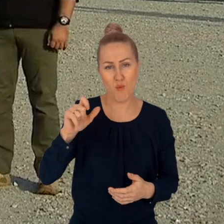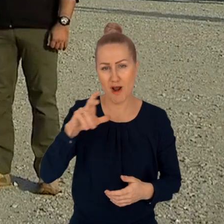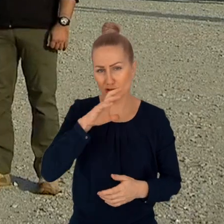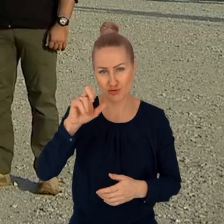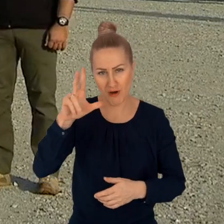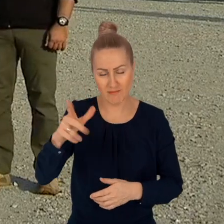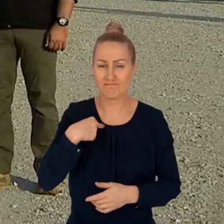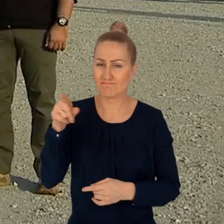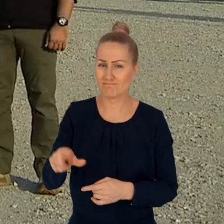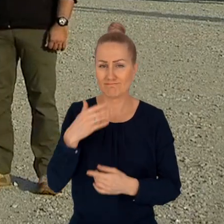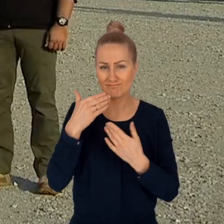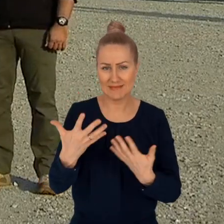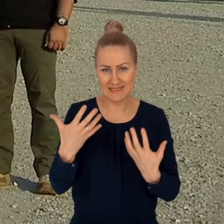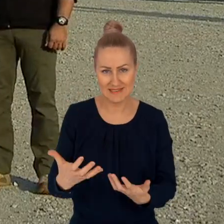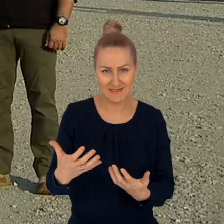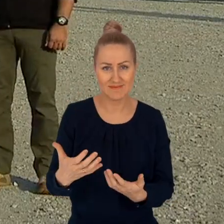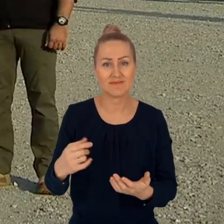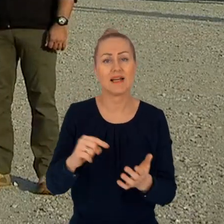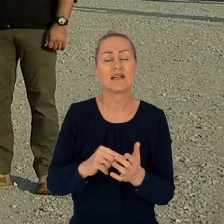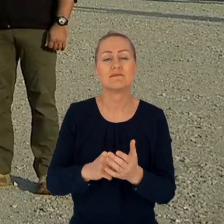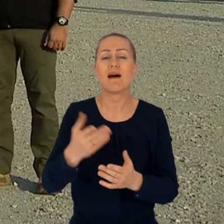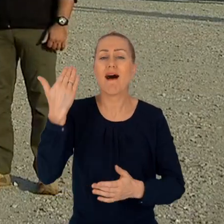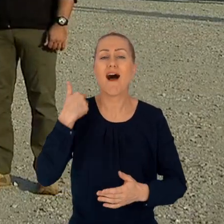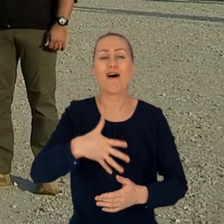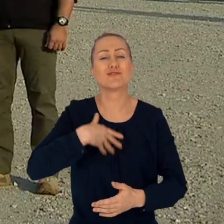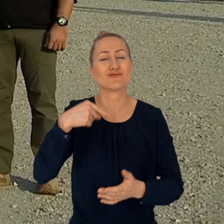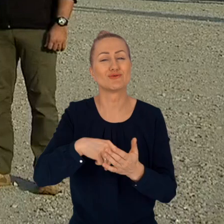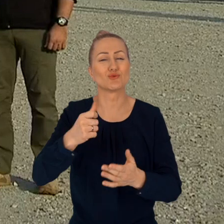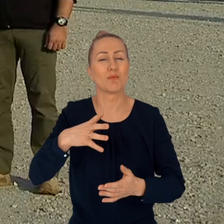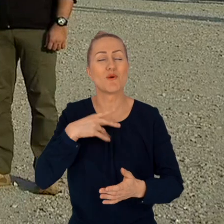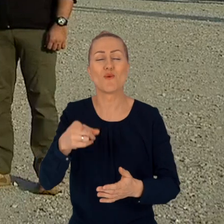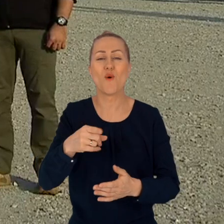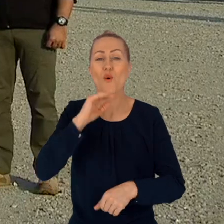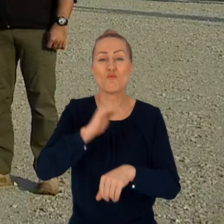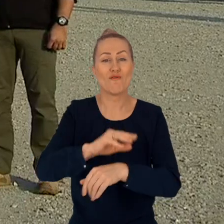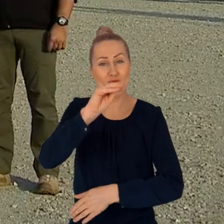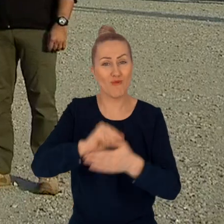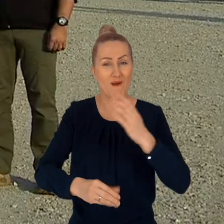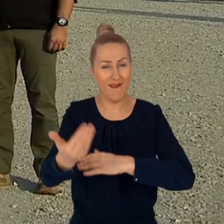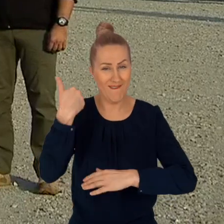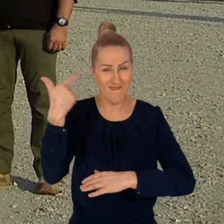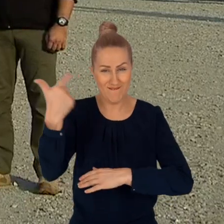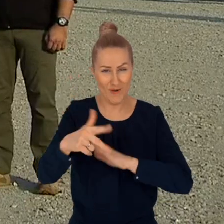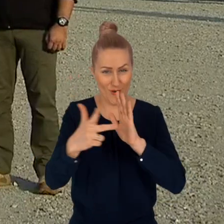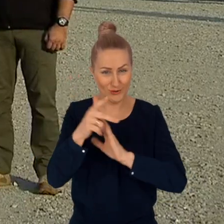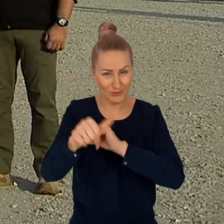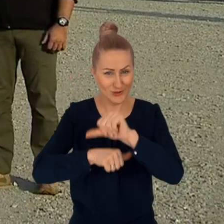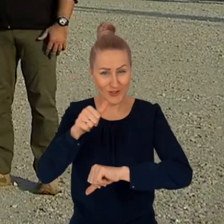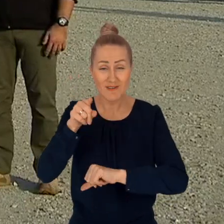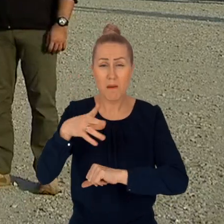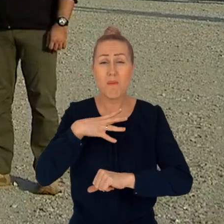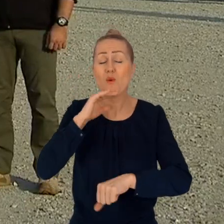Błaszczakowi. Powiedziałem wtedy na tamtej uroczystości, kiedy pan minister podpisywał umowę wówczas o wartości prawie